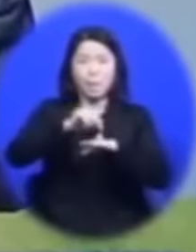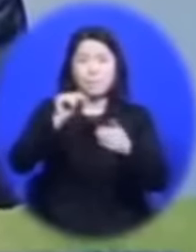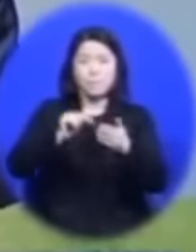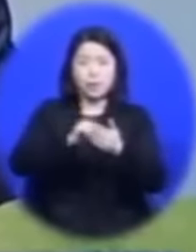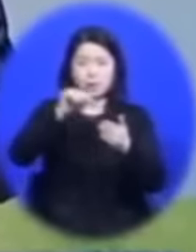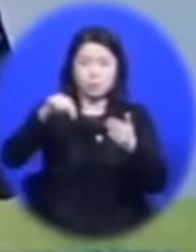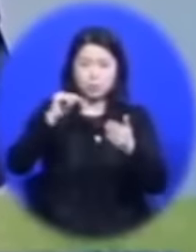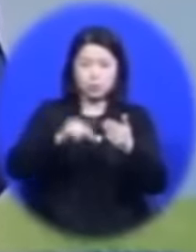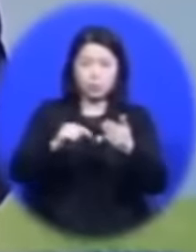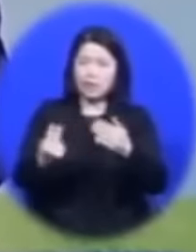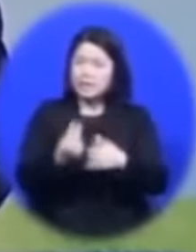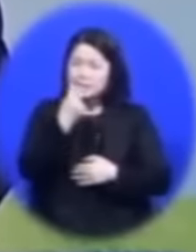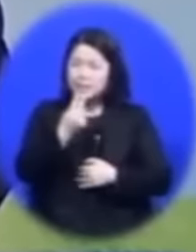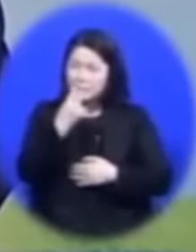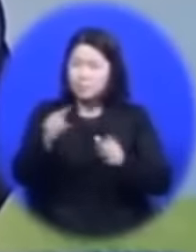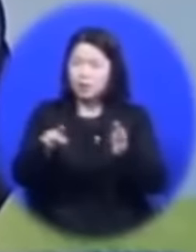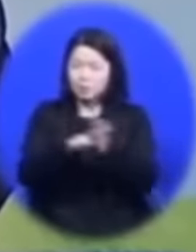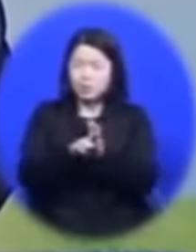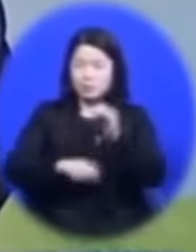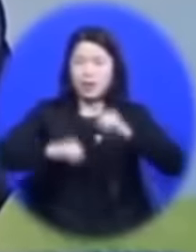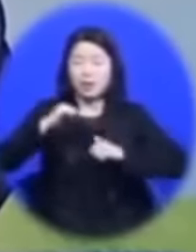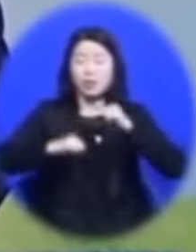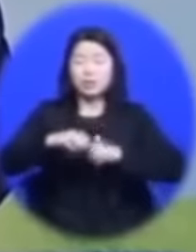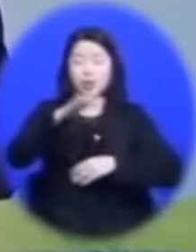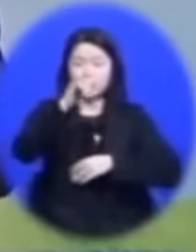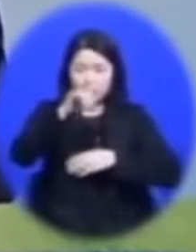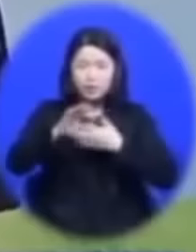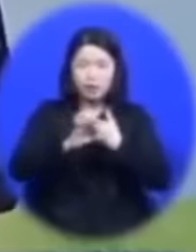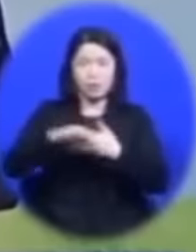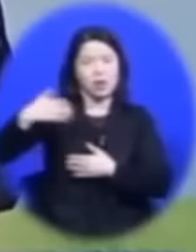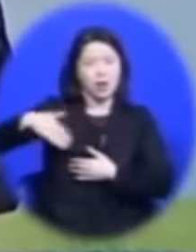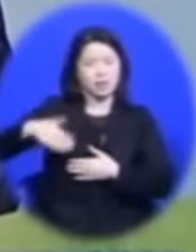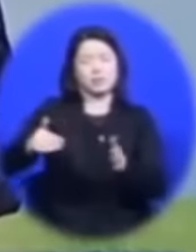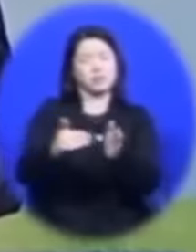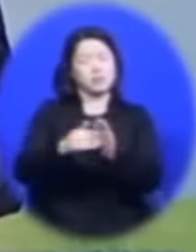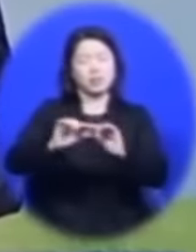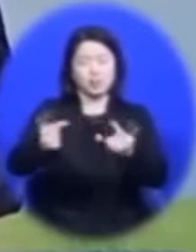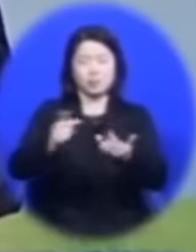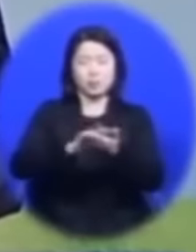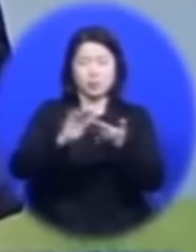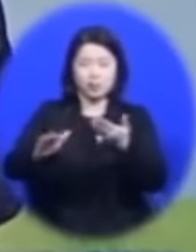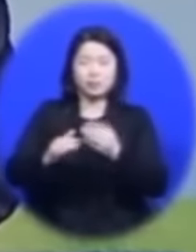마음속에 생명의 믿음이 역사하고 있다면 아직 끝이 아니라는 거예요.